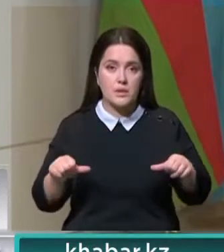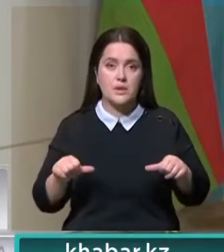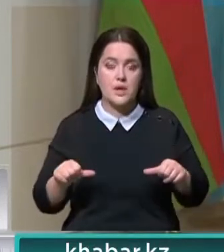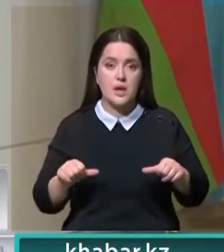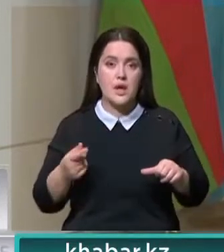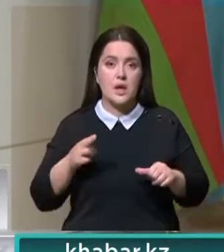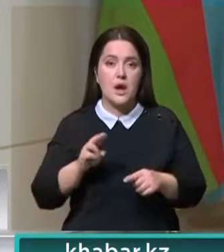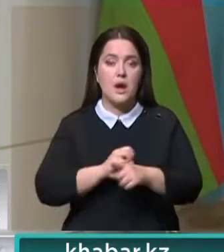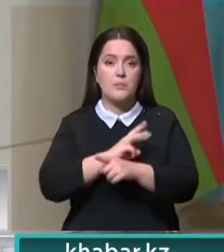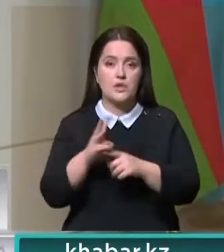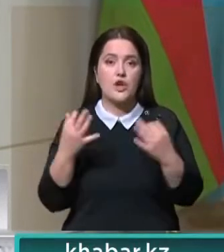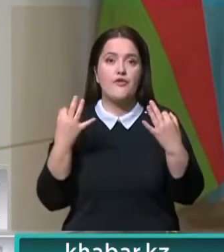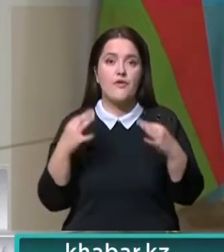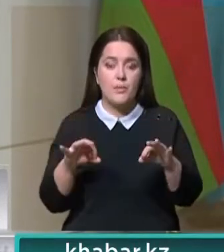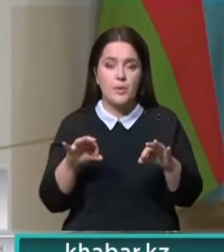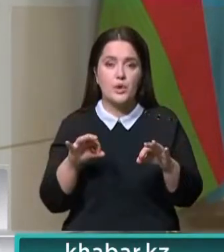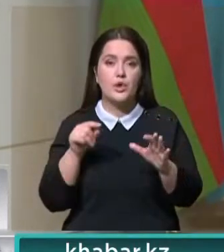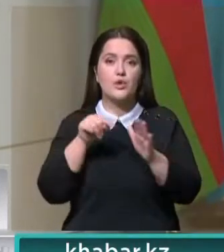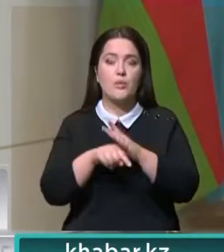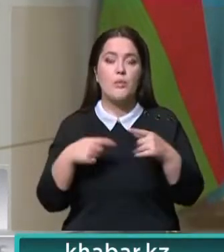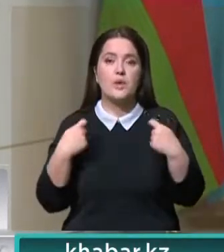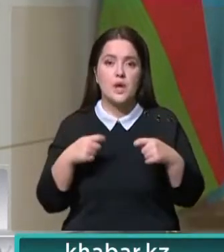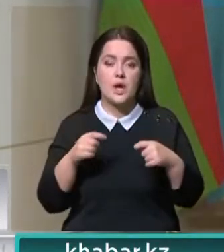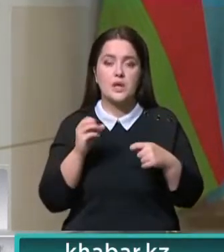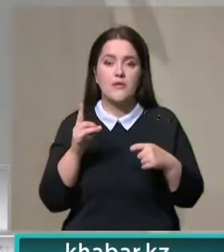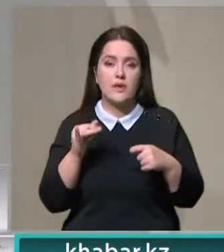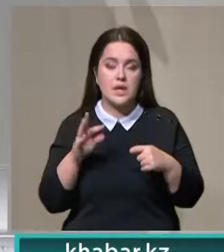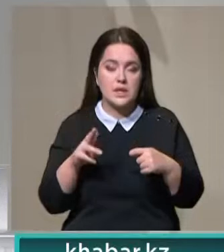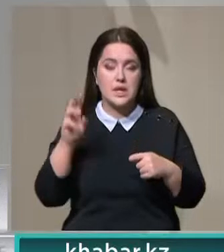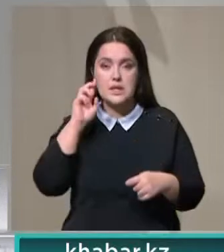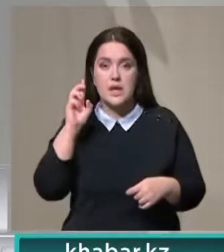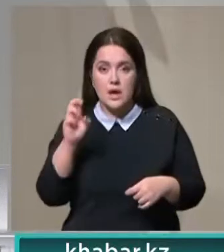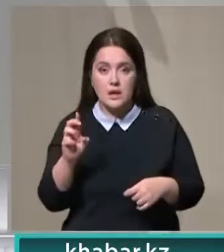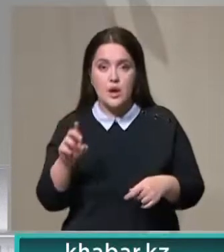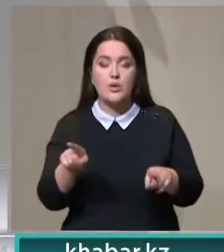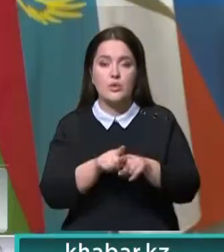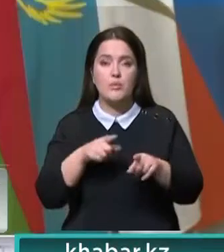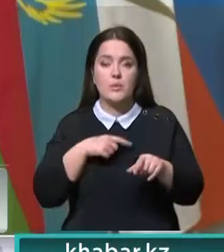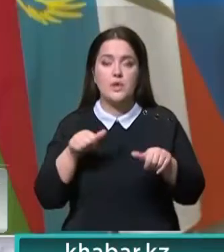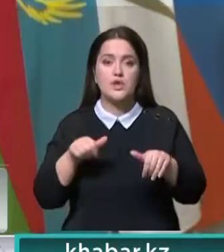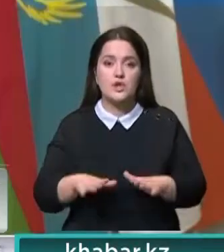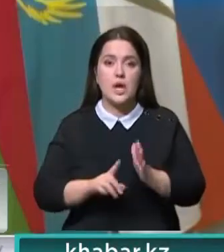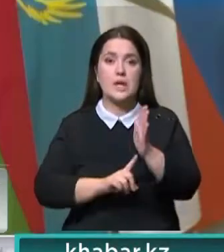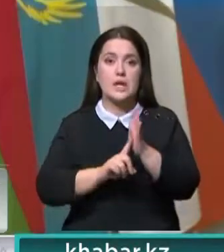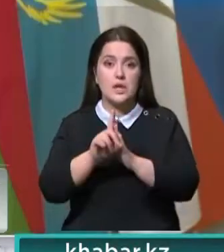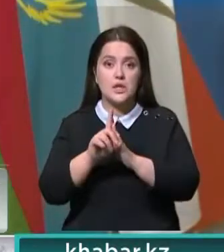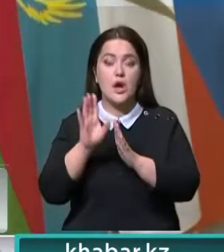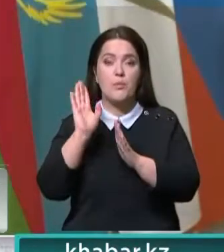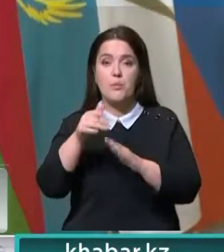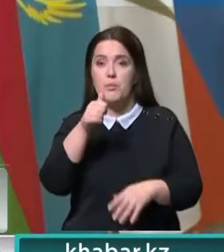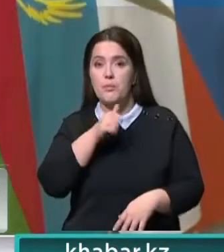именно для обеспечения свободного доступа на рынки евразийских стран. Также было принято решение о начале проведения